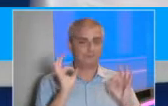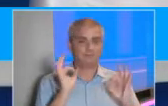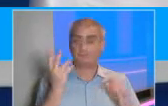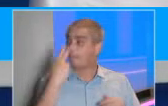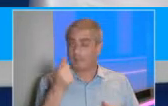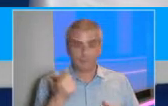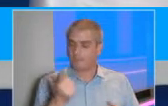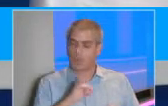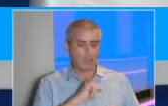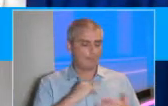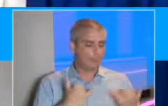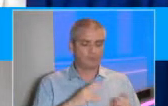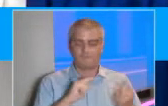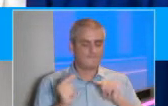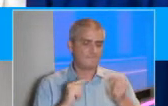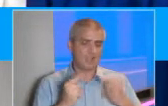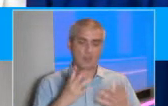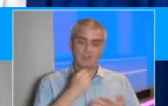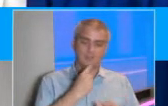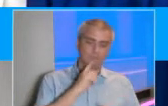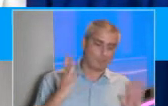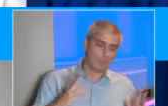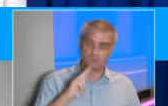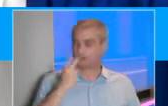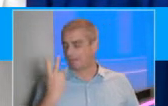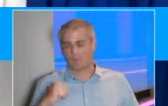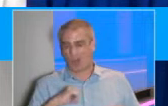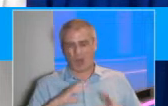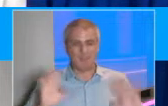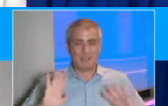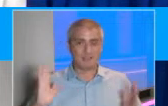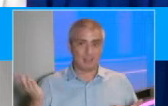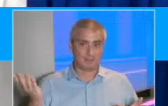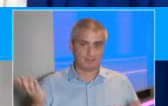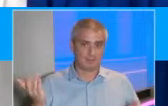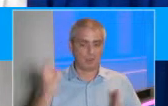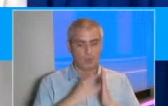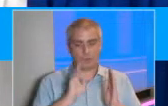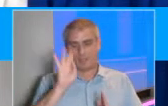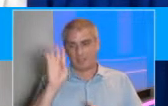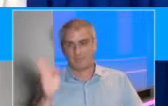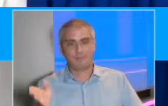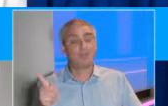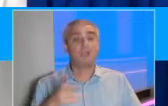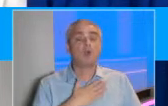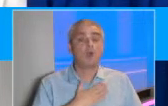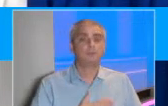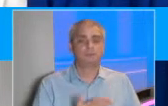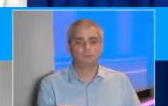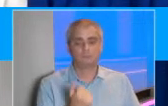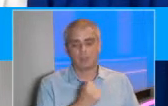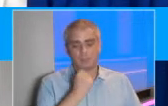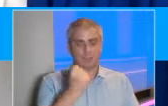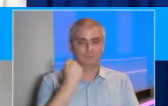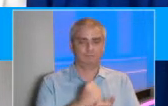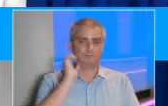מבחינתם זה לא מעניין אותם כרגע כל הוויכוח הזה, על תקציב חד שנתי, דו שנתי, על חוקים נגד נתניהו, הם מעניין אותם להעביר את